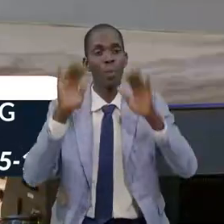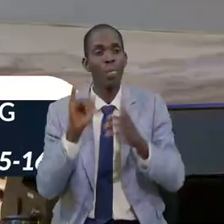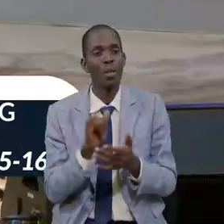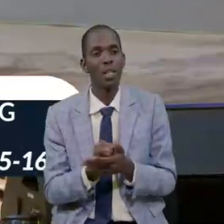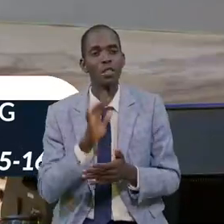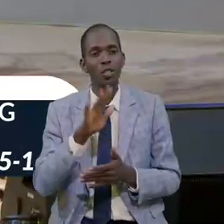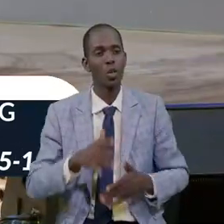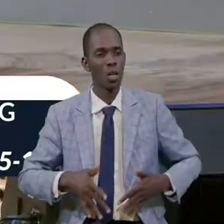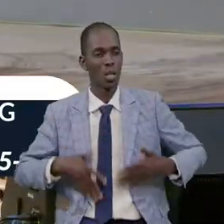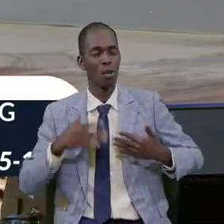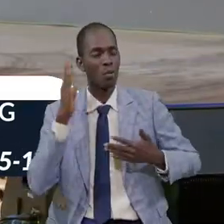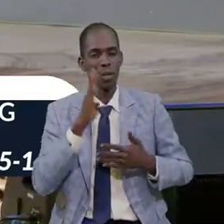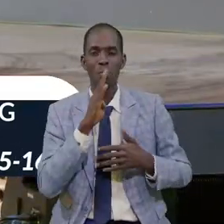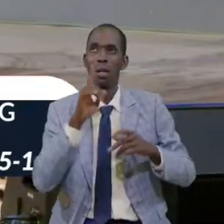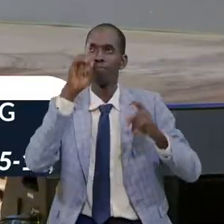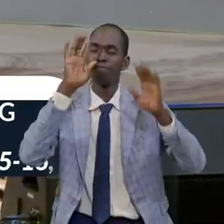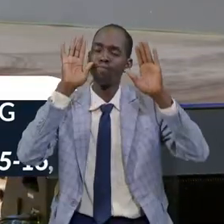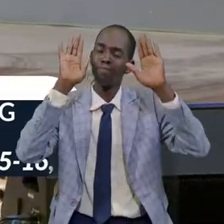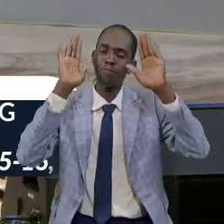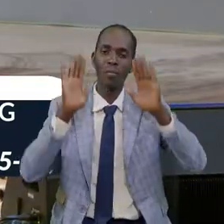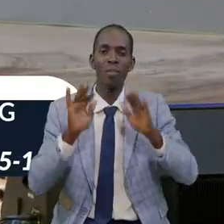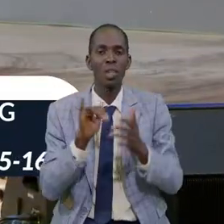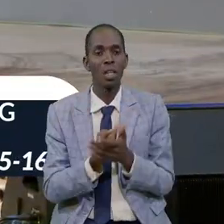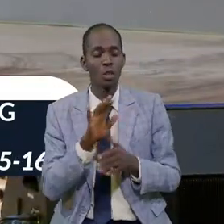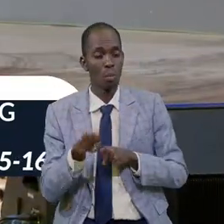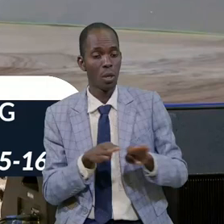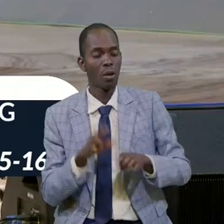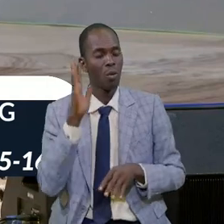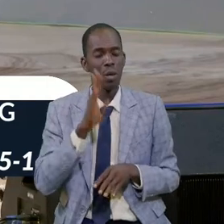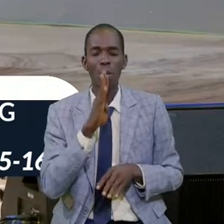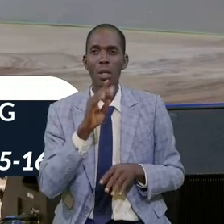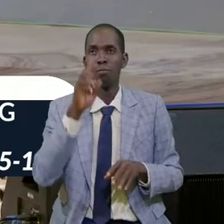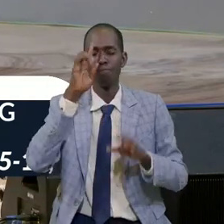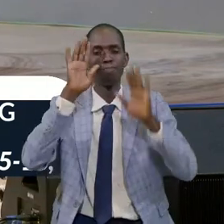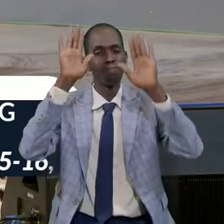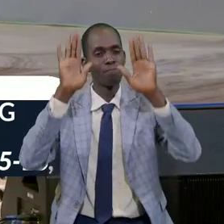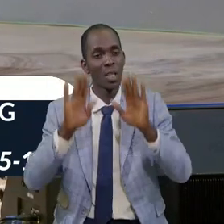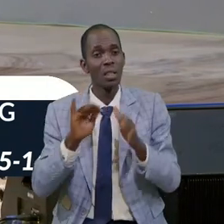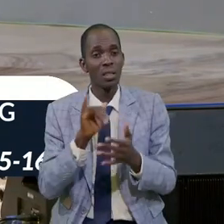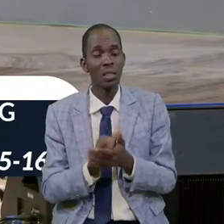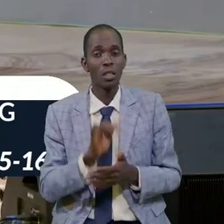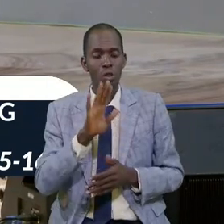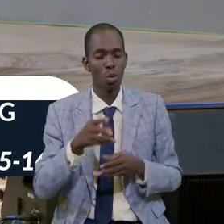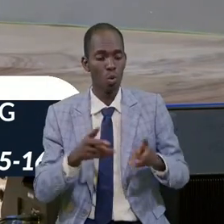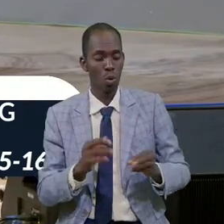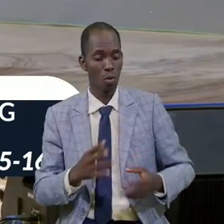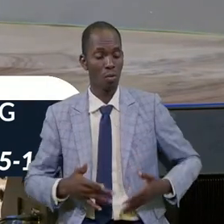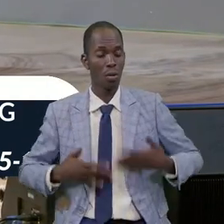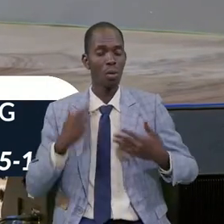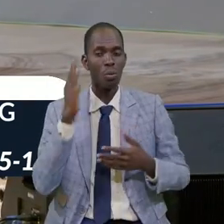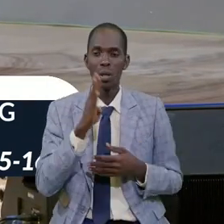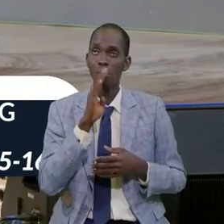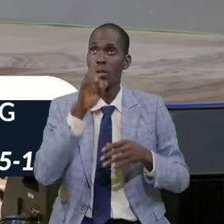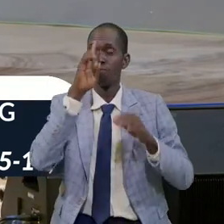que votre style de vie soit excellent, que votre comportement soit meilleur, que votre disposition